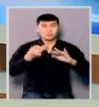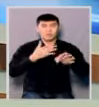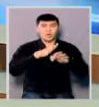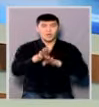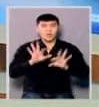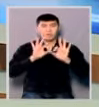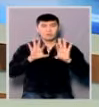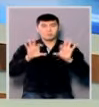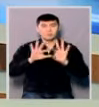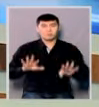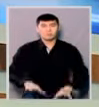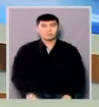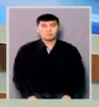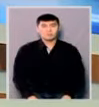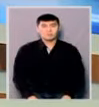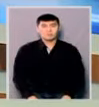Толығырақ Нұрислам Мәуленұлы айтады.